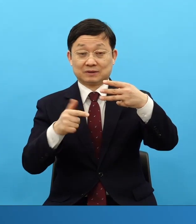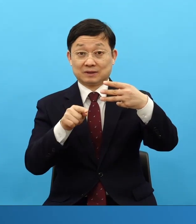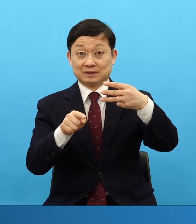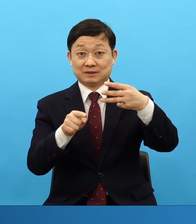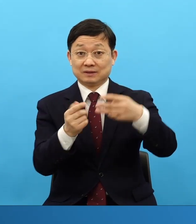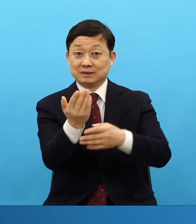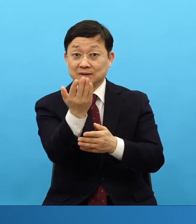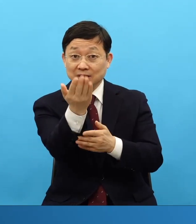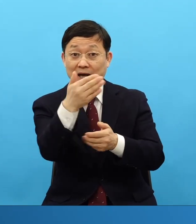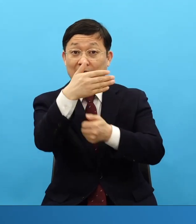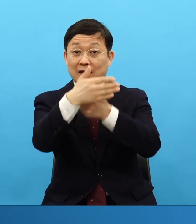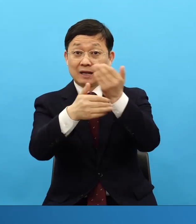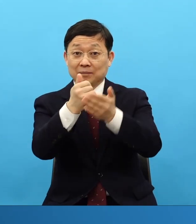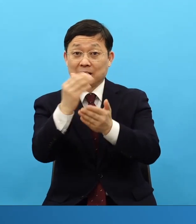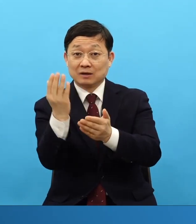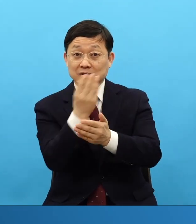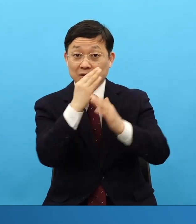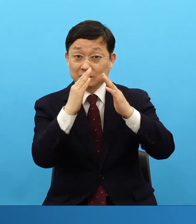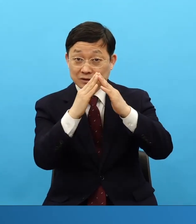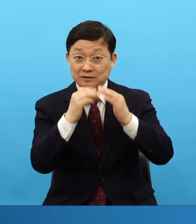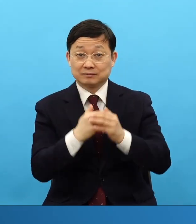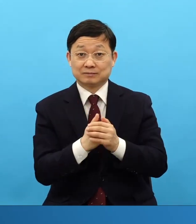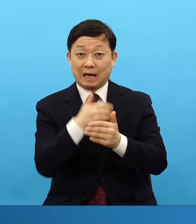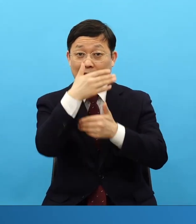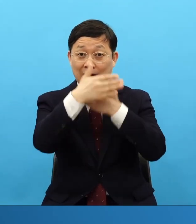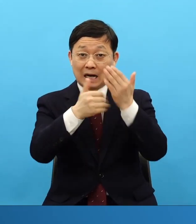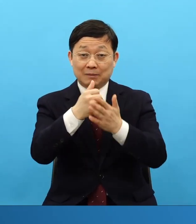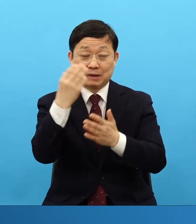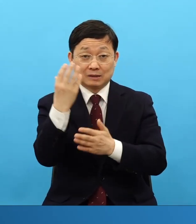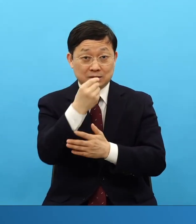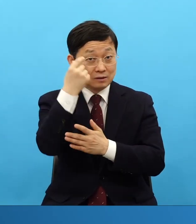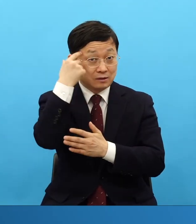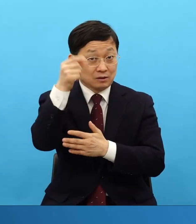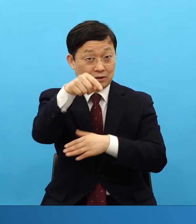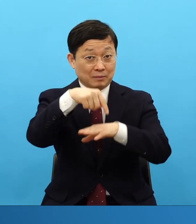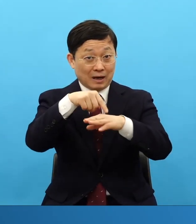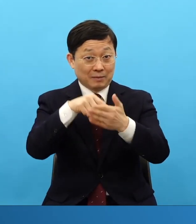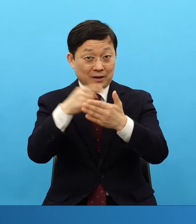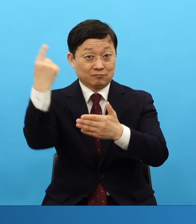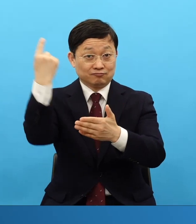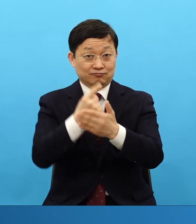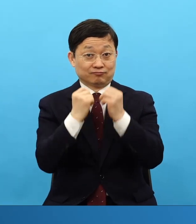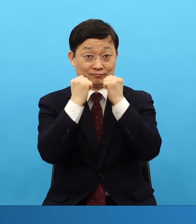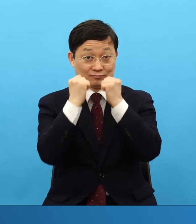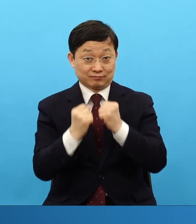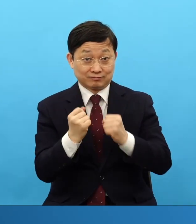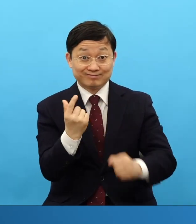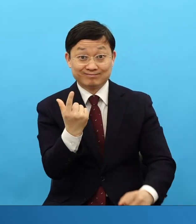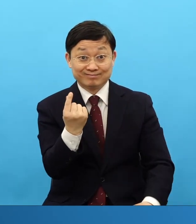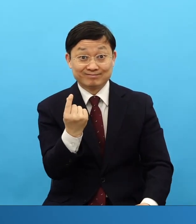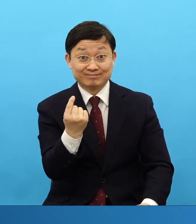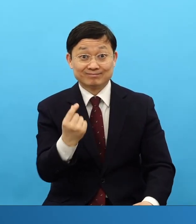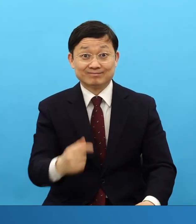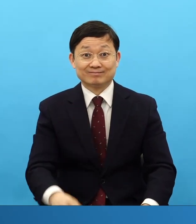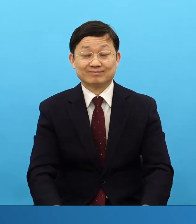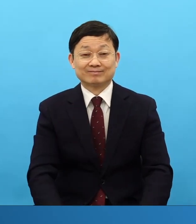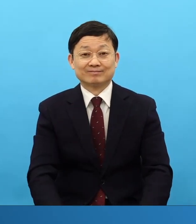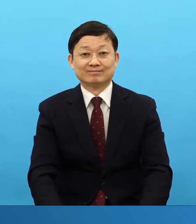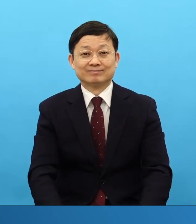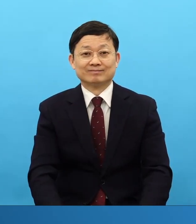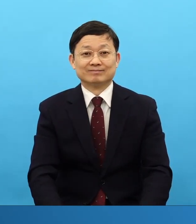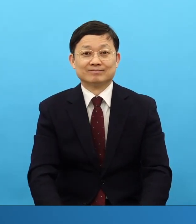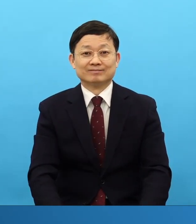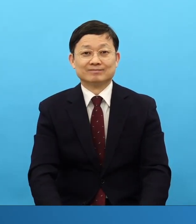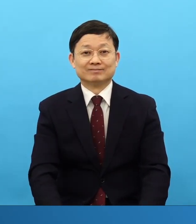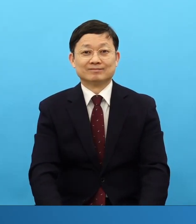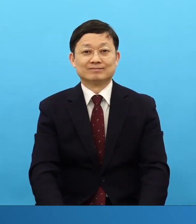여러분은 하나님의 성전이요 하나님의 성령이 여러분 안에 간다 이렇게 돼 있죠. 1 Corinthians 3:16, don't you know that you're the temple of God, Spirit